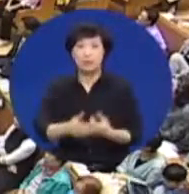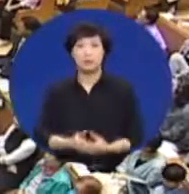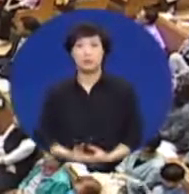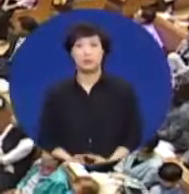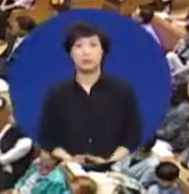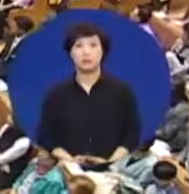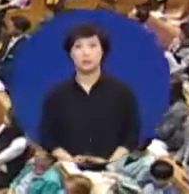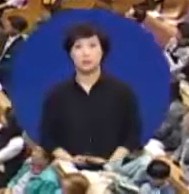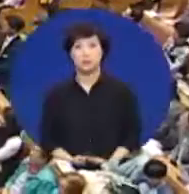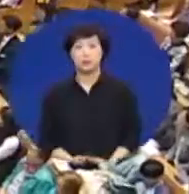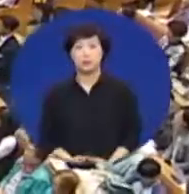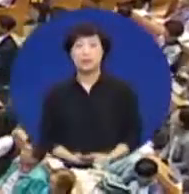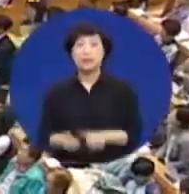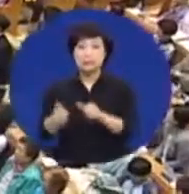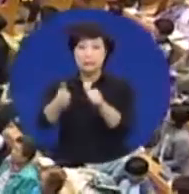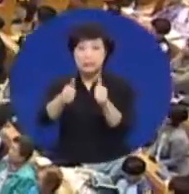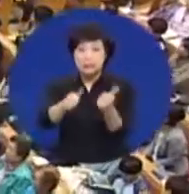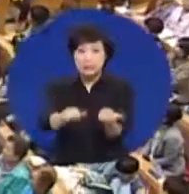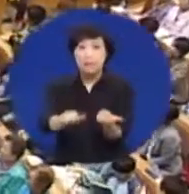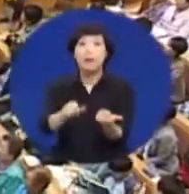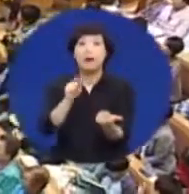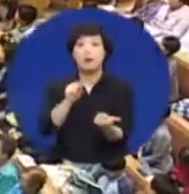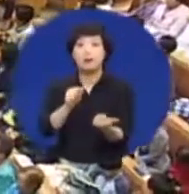사망이다. 사망이다.